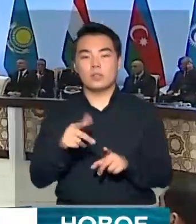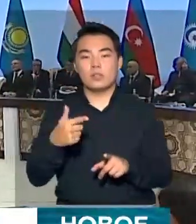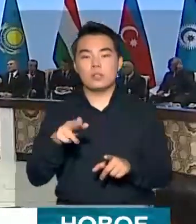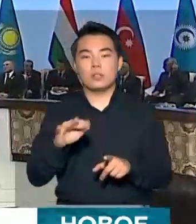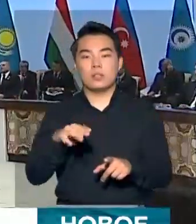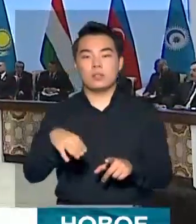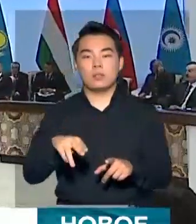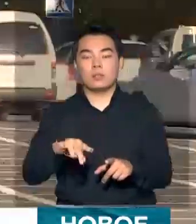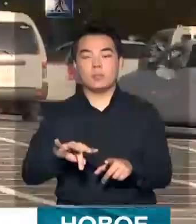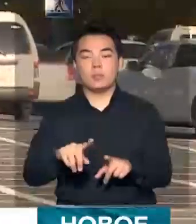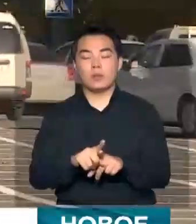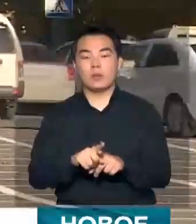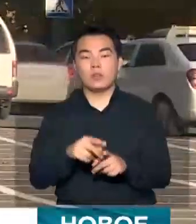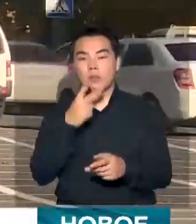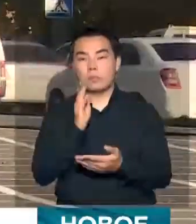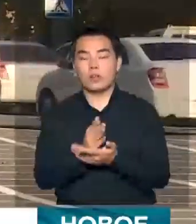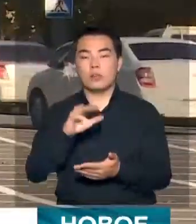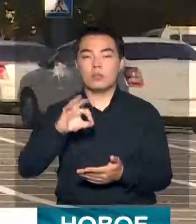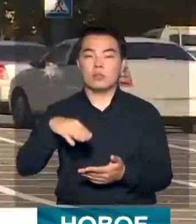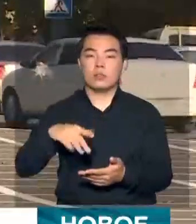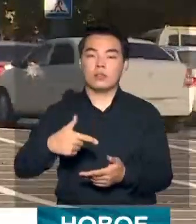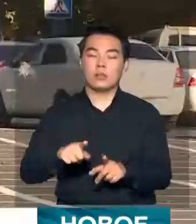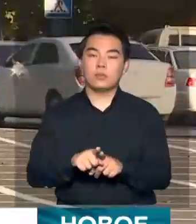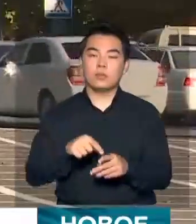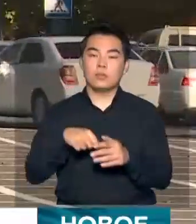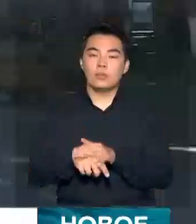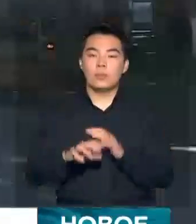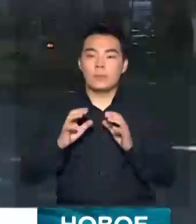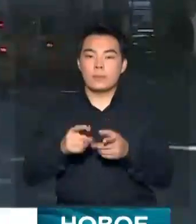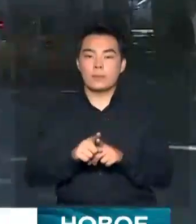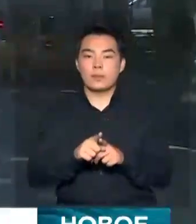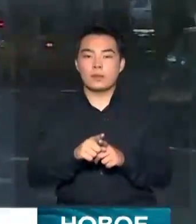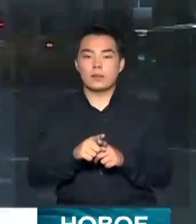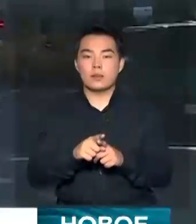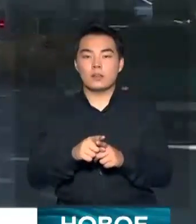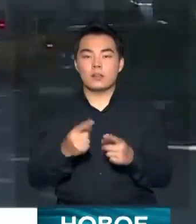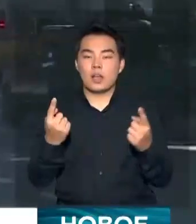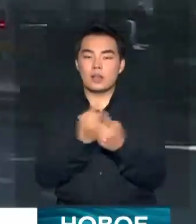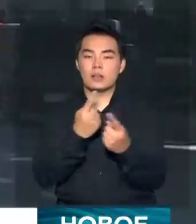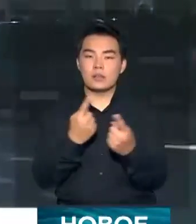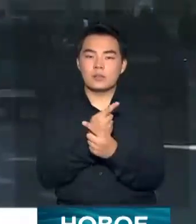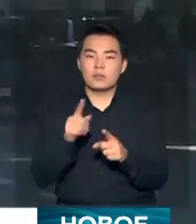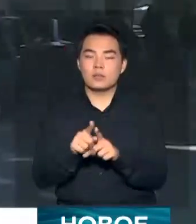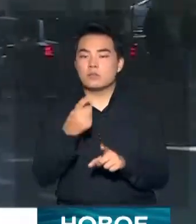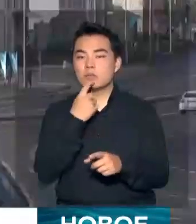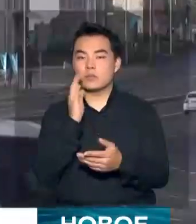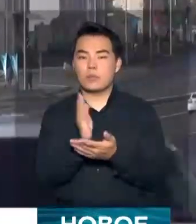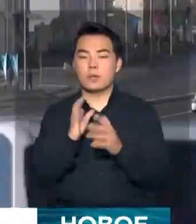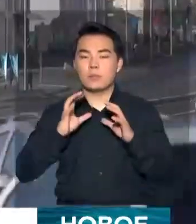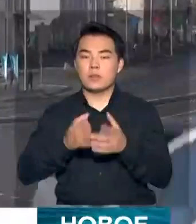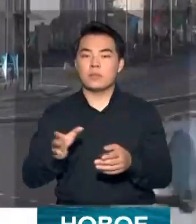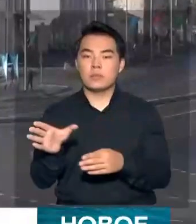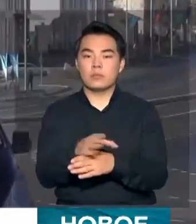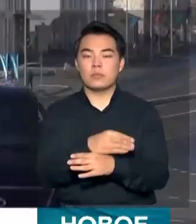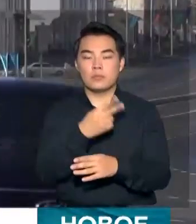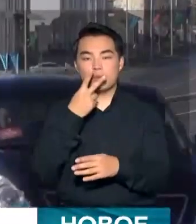статуса наблюдателя в ОТГ. Мировая экономика испытывает серьезный кризис, разрываются логистические цепочки, инфляция бьет по